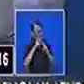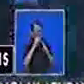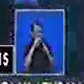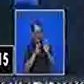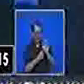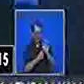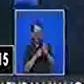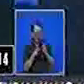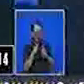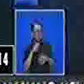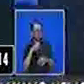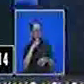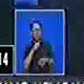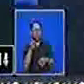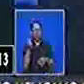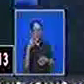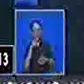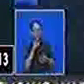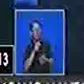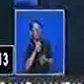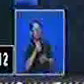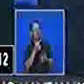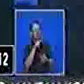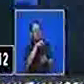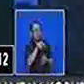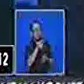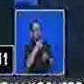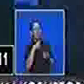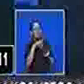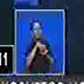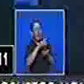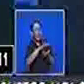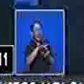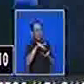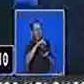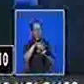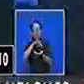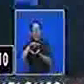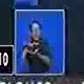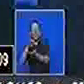kita untuk membuat embung-embung supaya pertanian itu ada air. Air bersih,